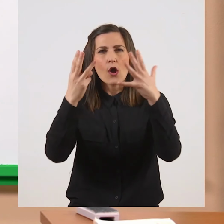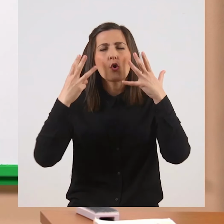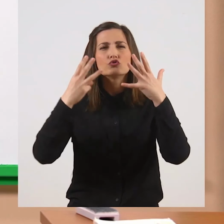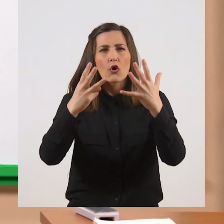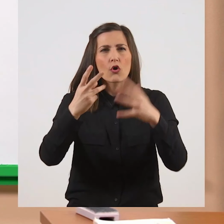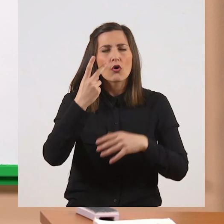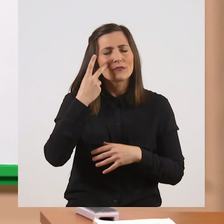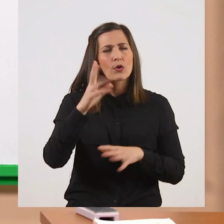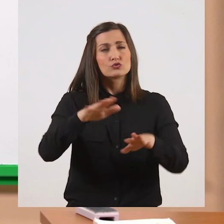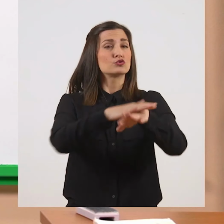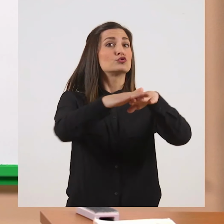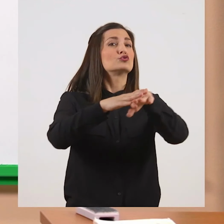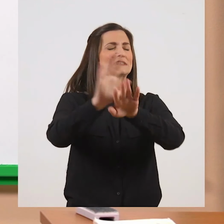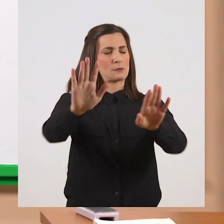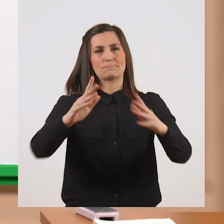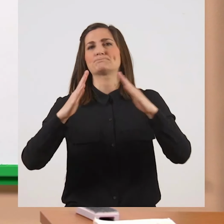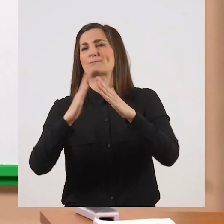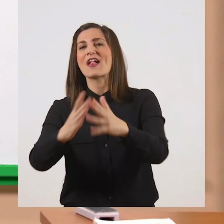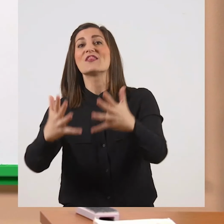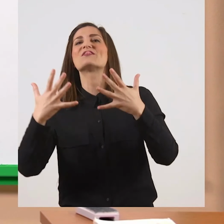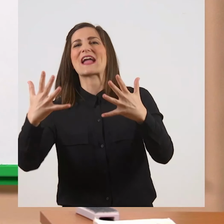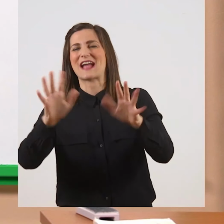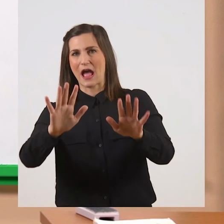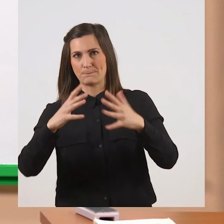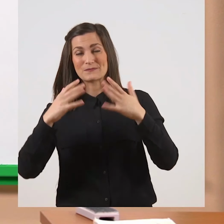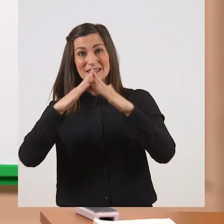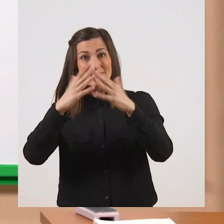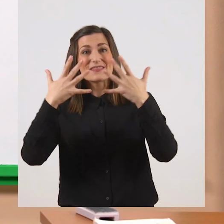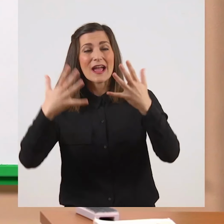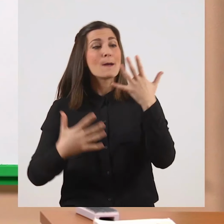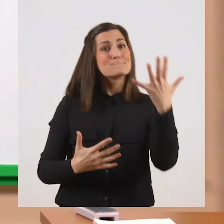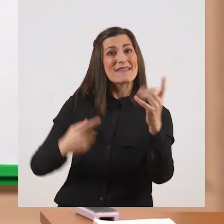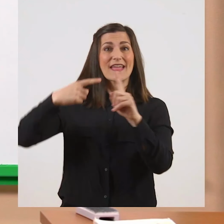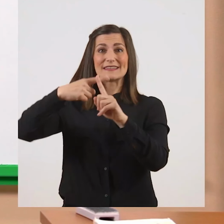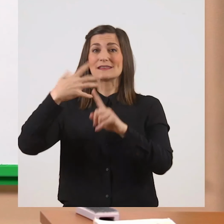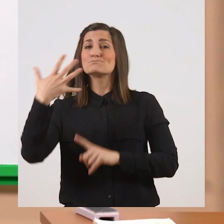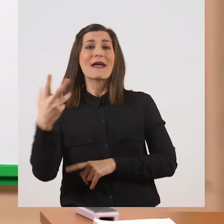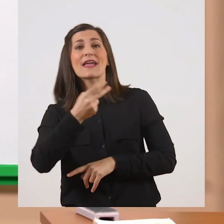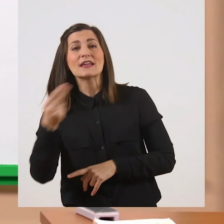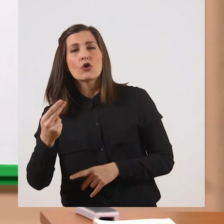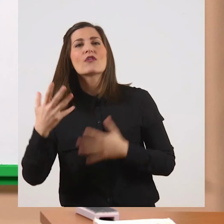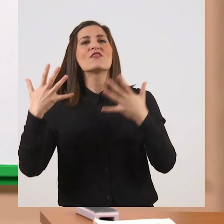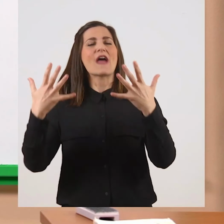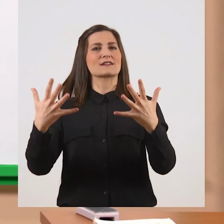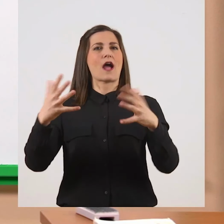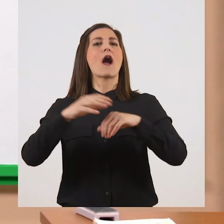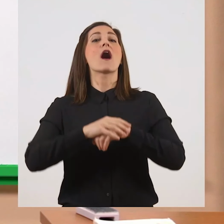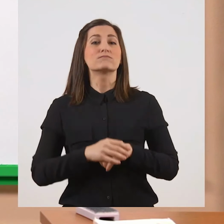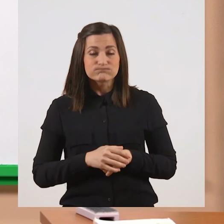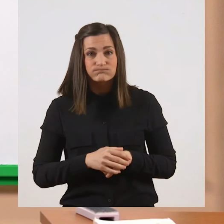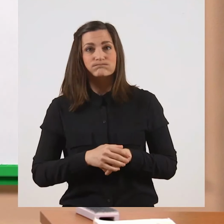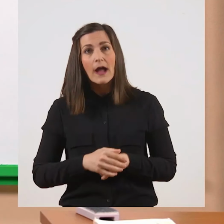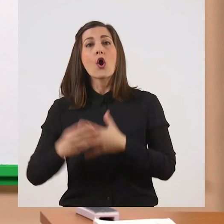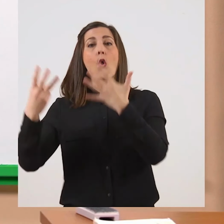βλέπω, καταρχάς στο σπιτάκι του 10, συγγνώμη, 5 και 5 κάνει 10. Άρα ο αριθμός που χρειάζομαι σίγουρα είναι το